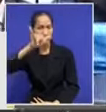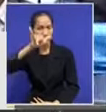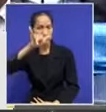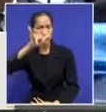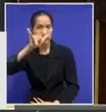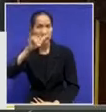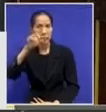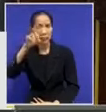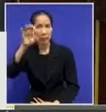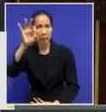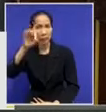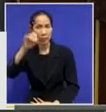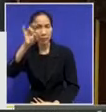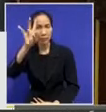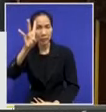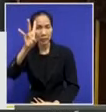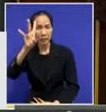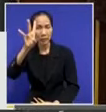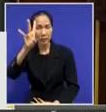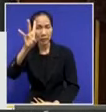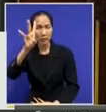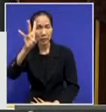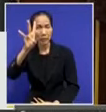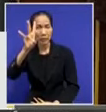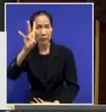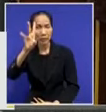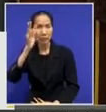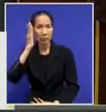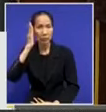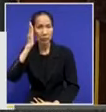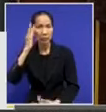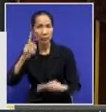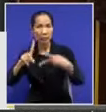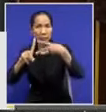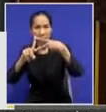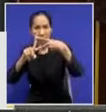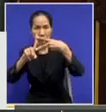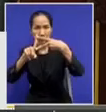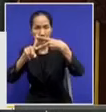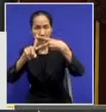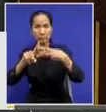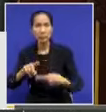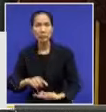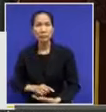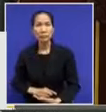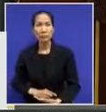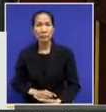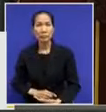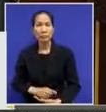าครับ 197นายไตรรงติธรรม นายธนาธรจึงรุ่งเรืองกิจครับ